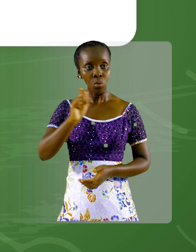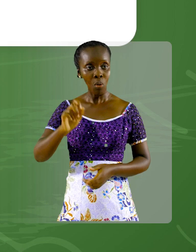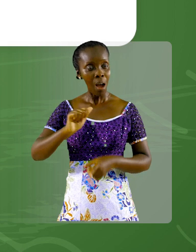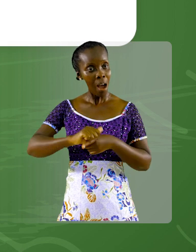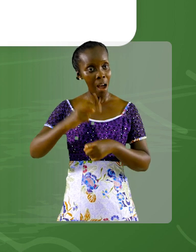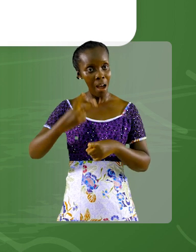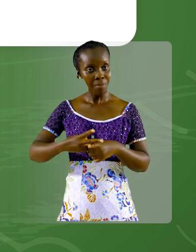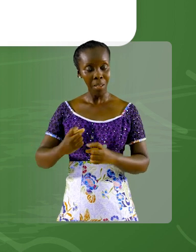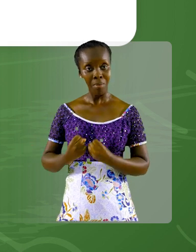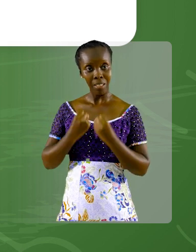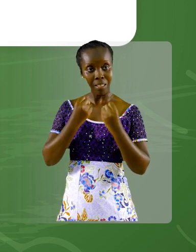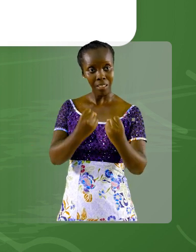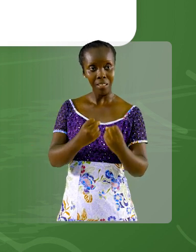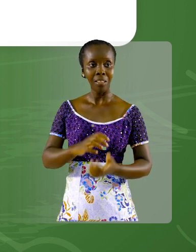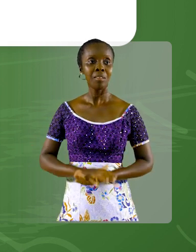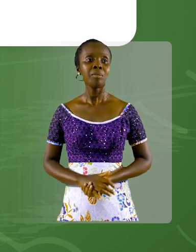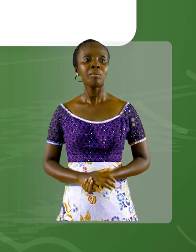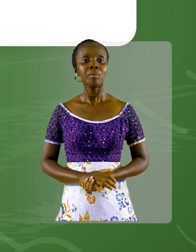adverbe d'intensité.